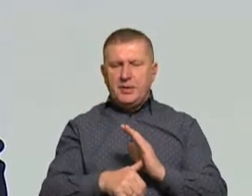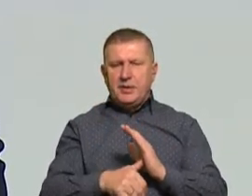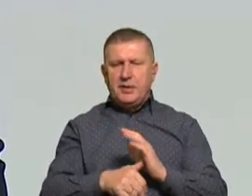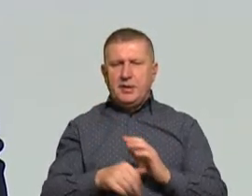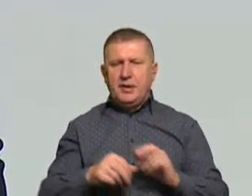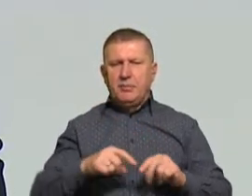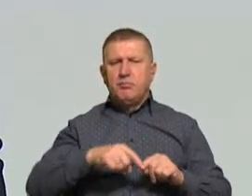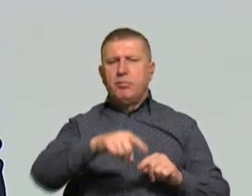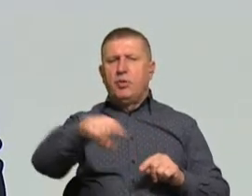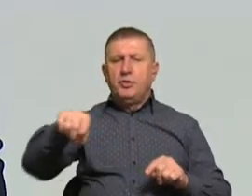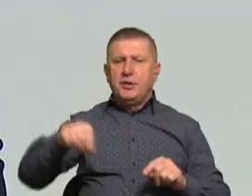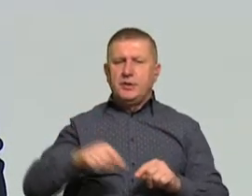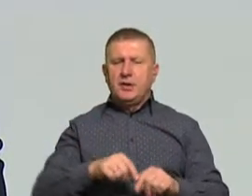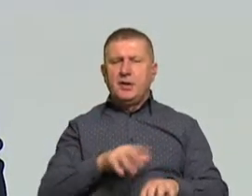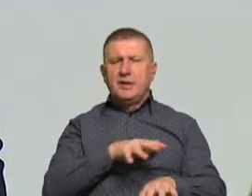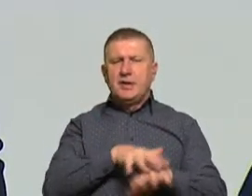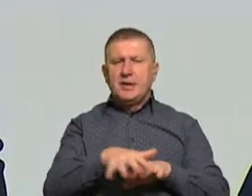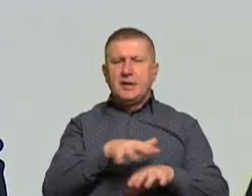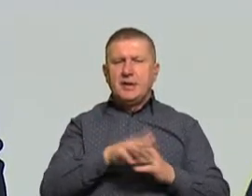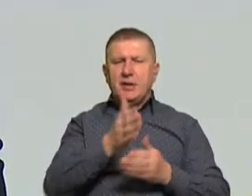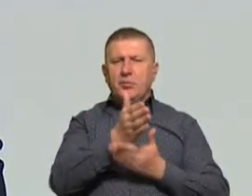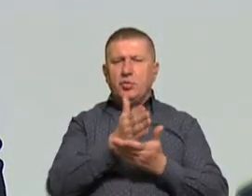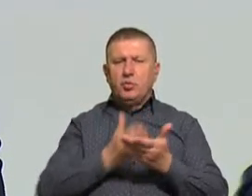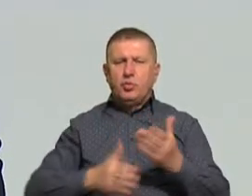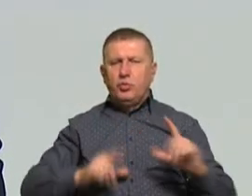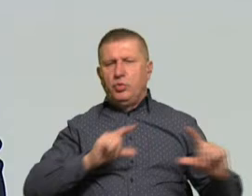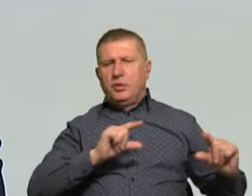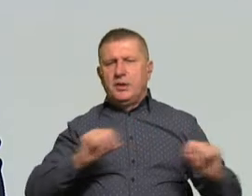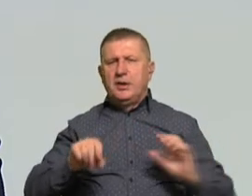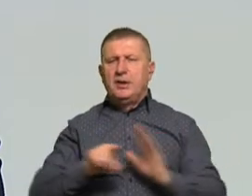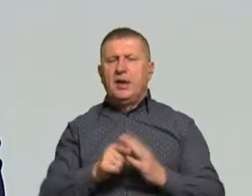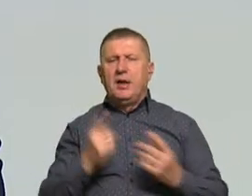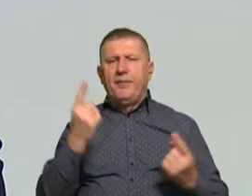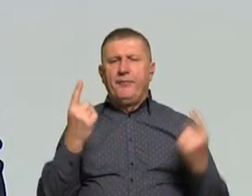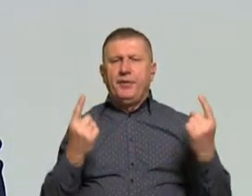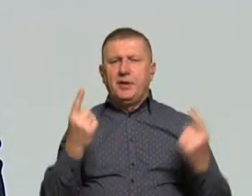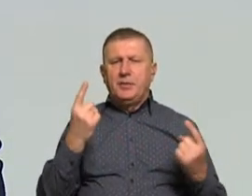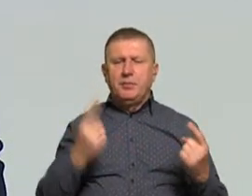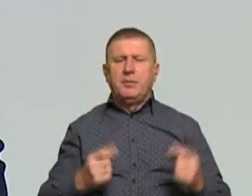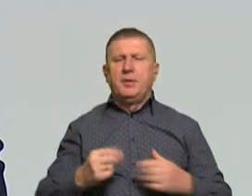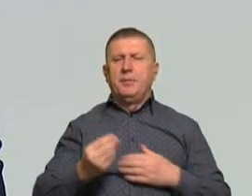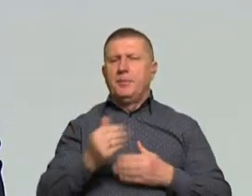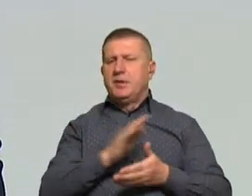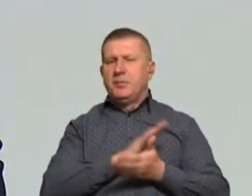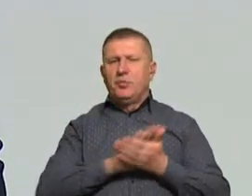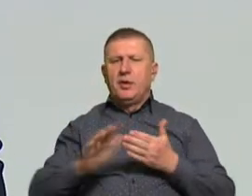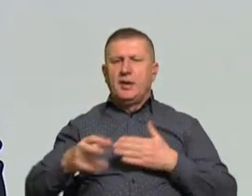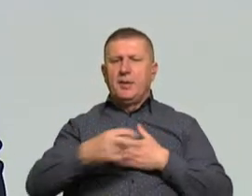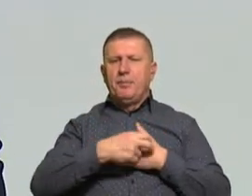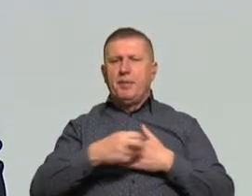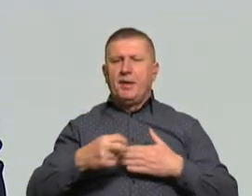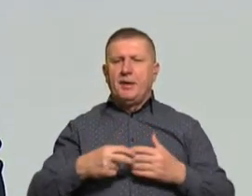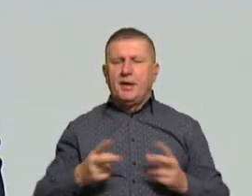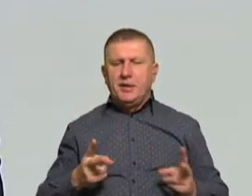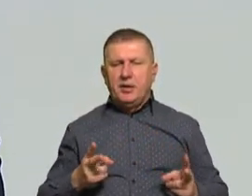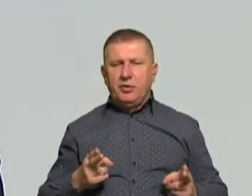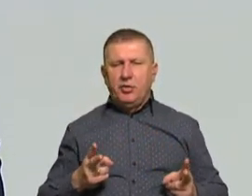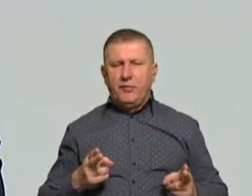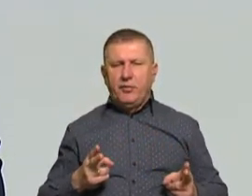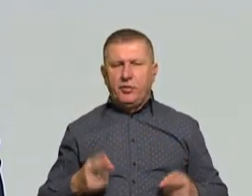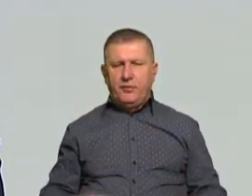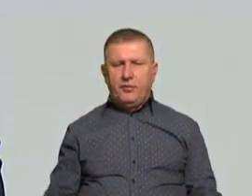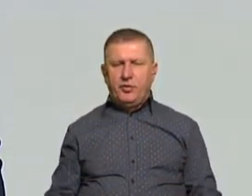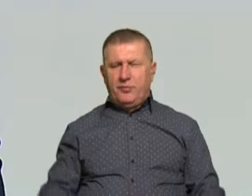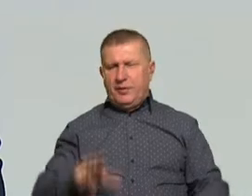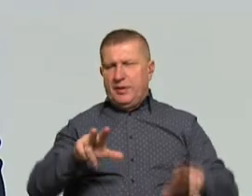Symboliczne system ulg dla przedsiębiorców oraz darmowe badania przesiewowe pod kątem chorób nowotworowych. To są